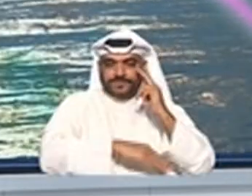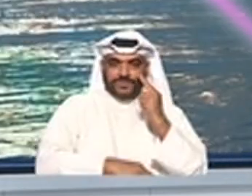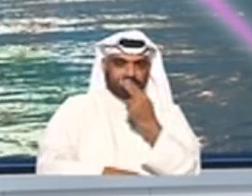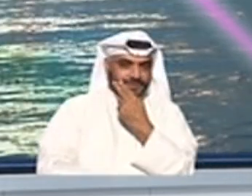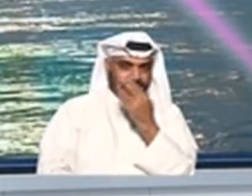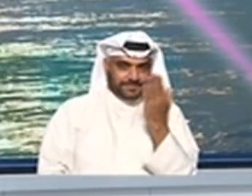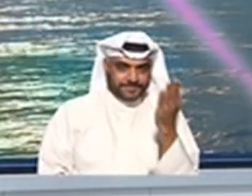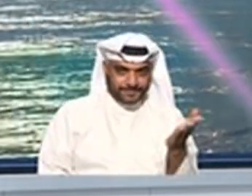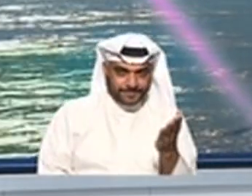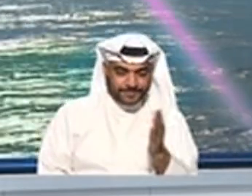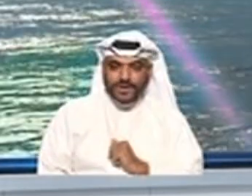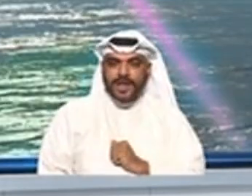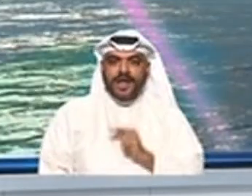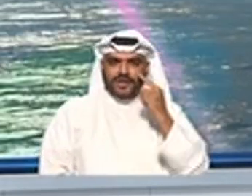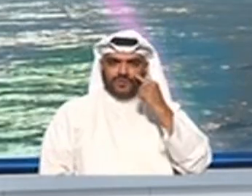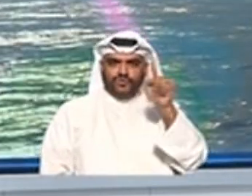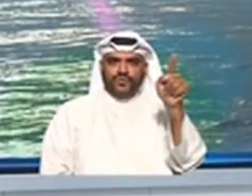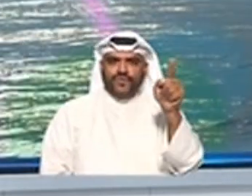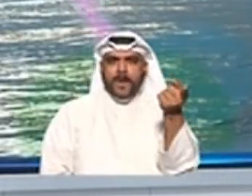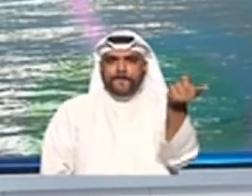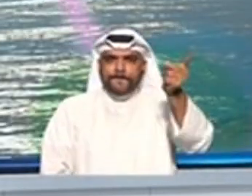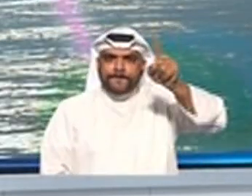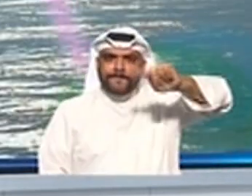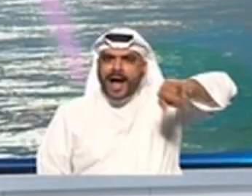6:15 دقيقة، وعدد ساعات النهار يوم الغد